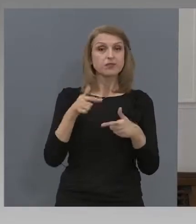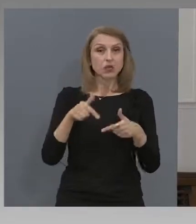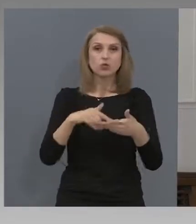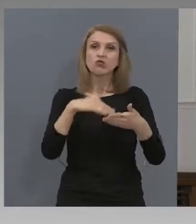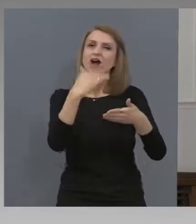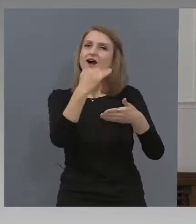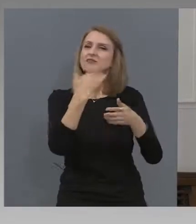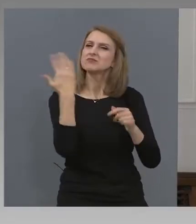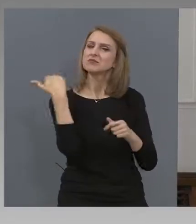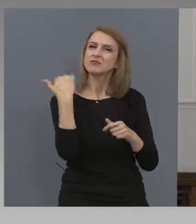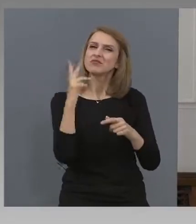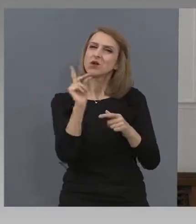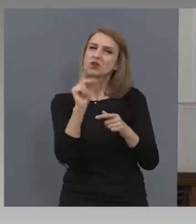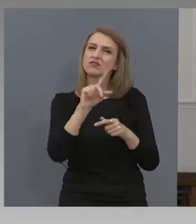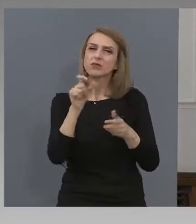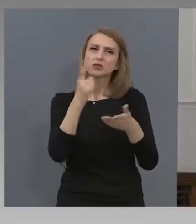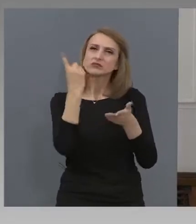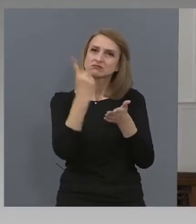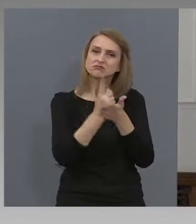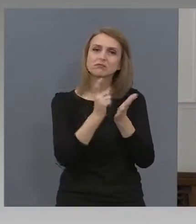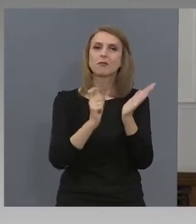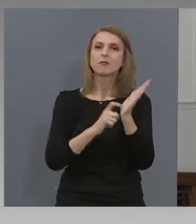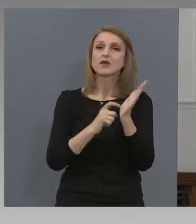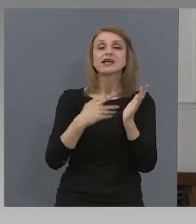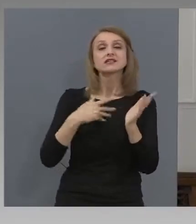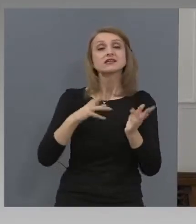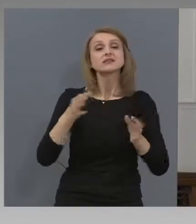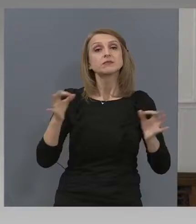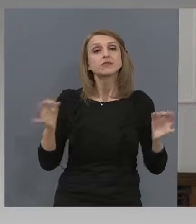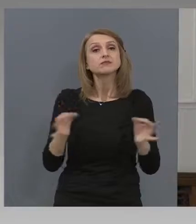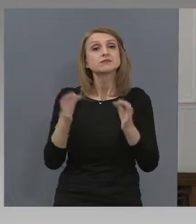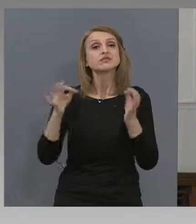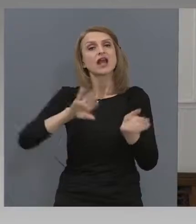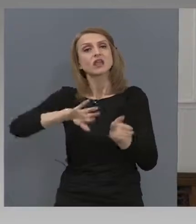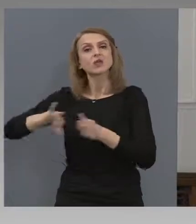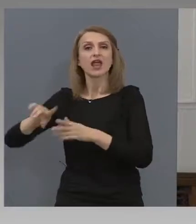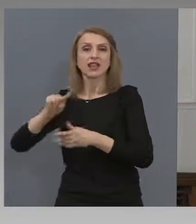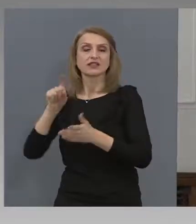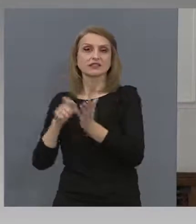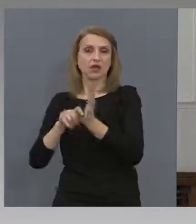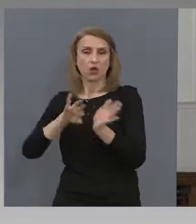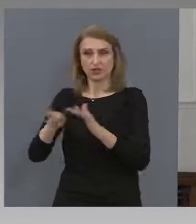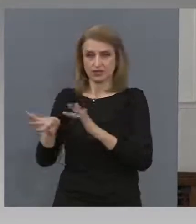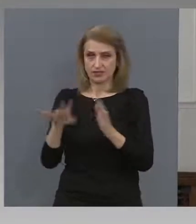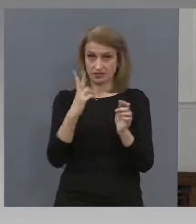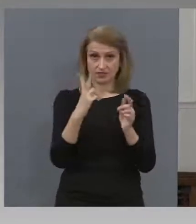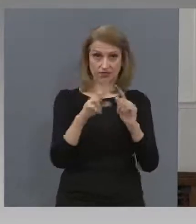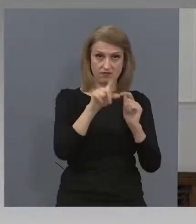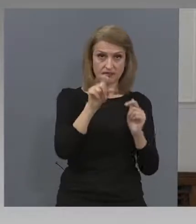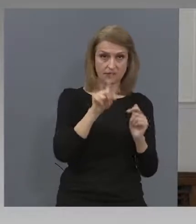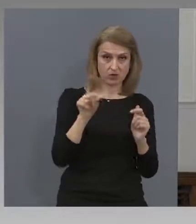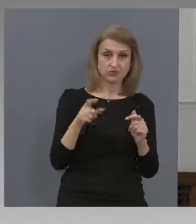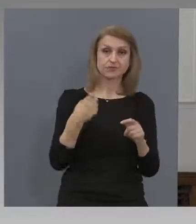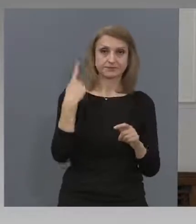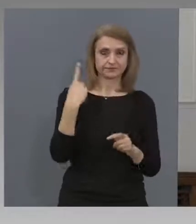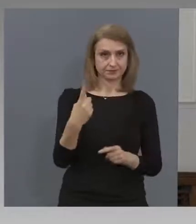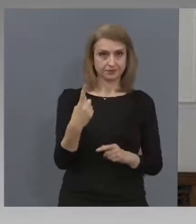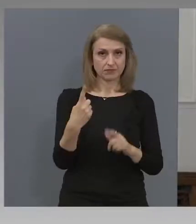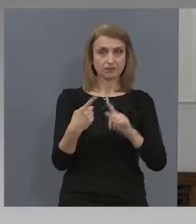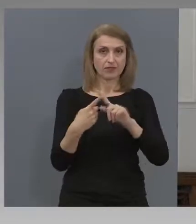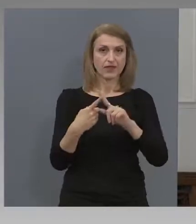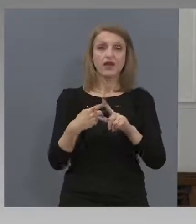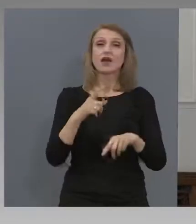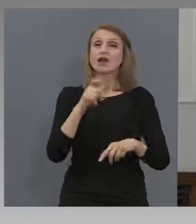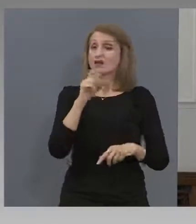в специален закон. Какво правим в този въпрос? Така, благодаря за въпроса. Много са важни